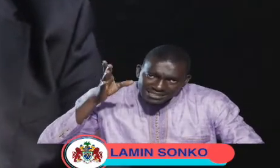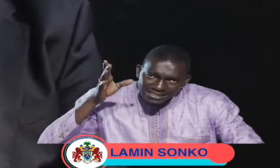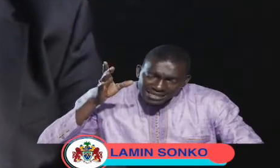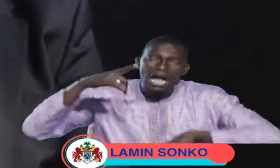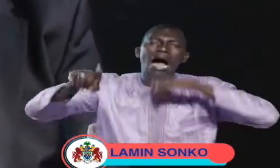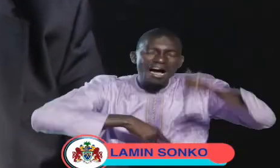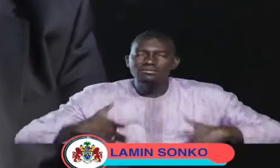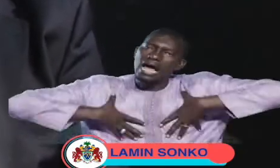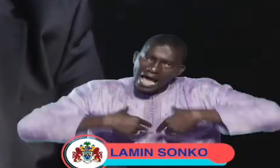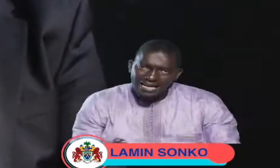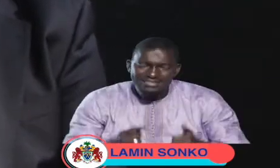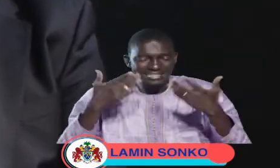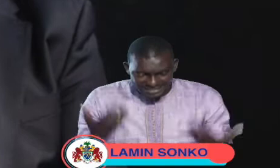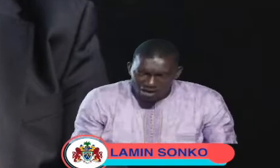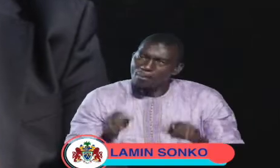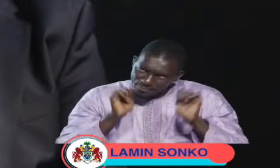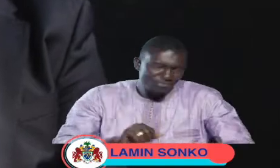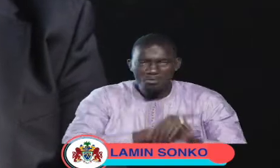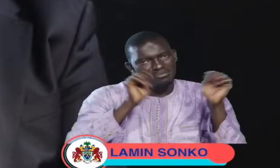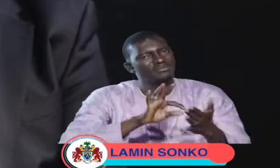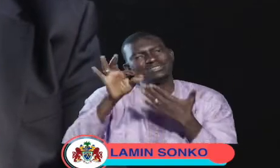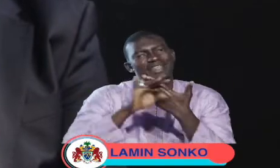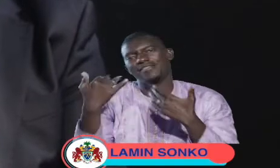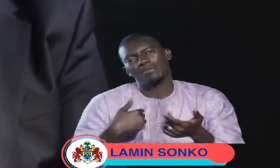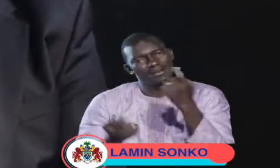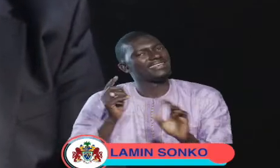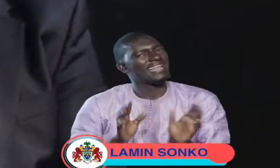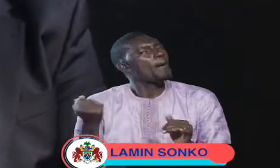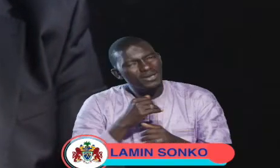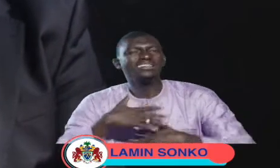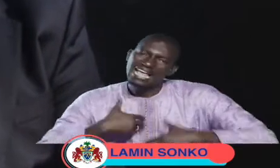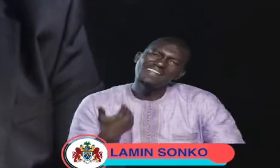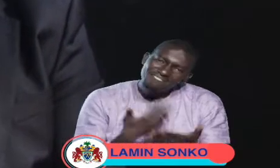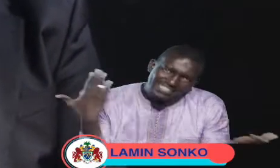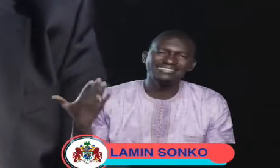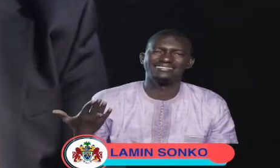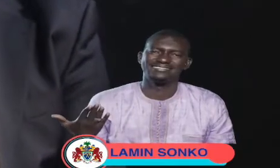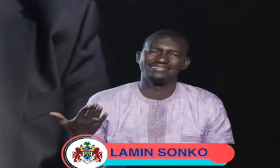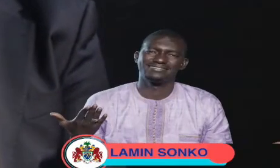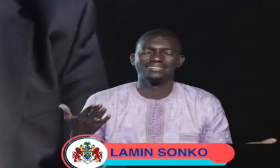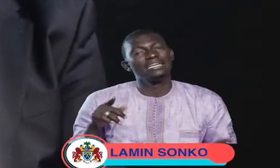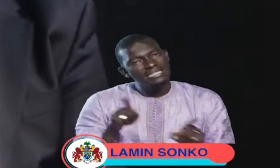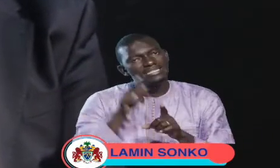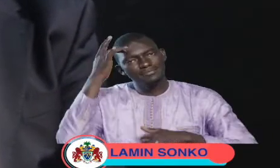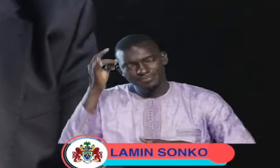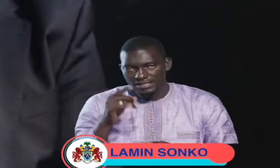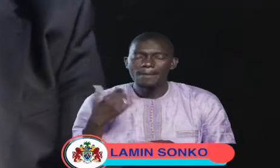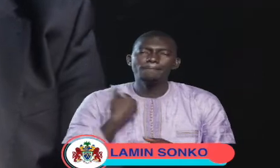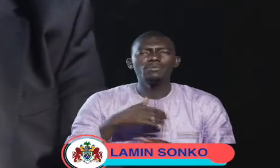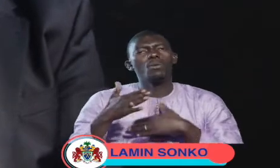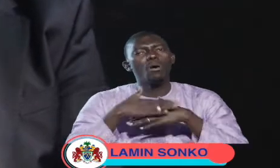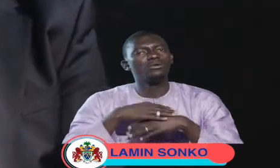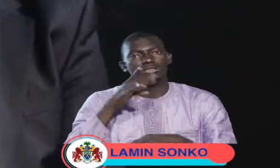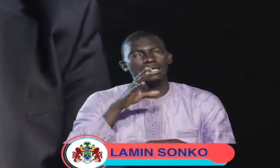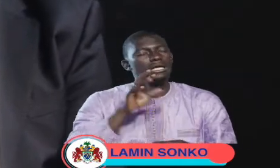dara jotul len nañ len jappo comme ño xamne dañ len duñ len jappé won bu ba lolou na faaka lo xamne dafa am solo torop fièvre bi tam na di bari ñu ngi wax ne